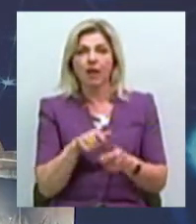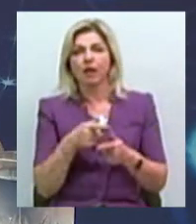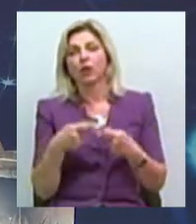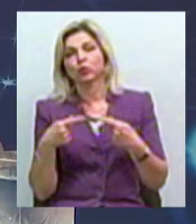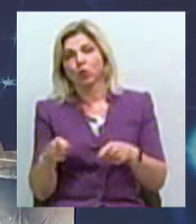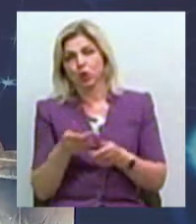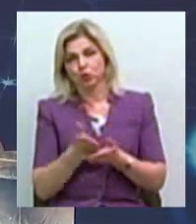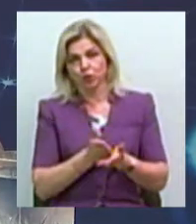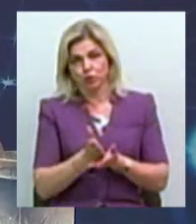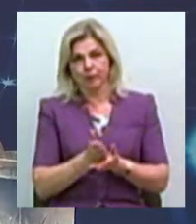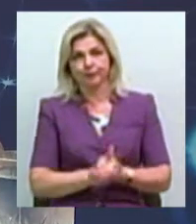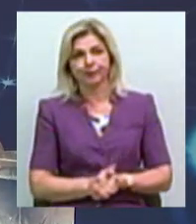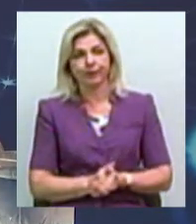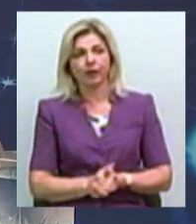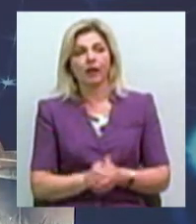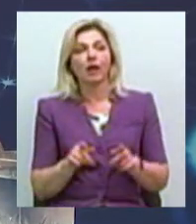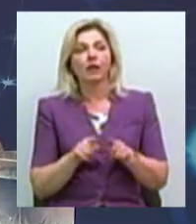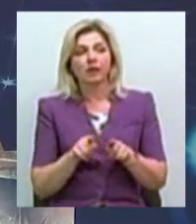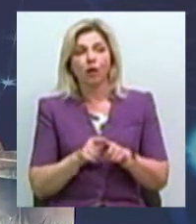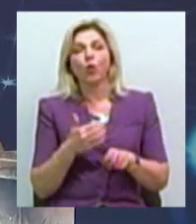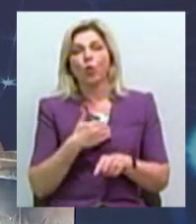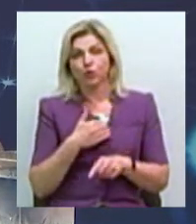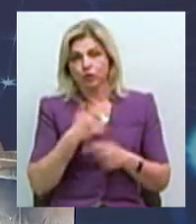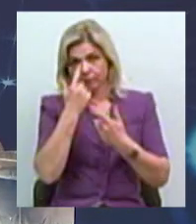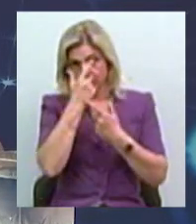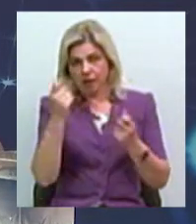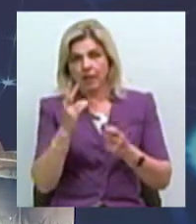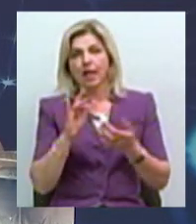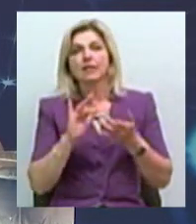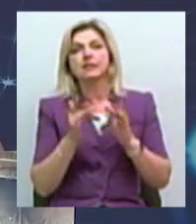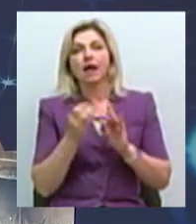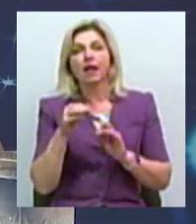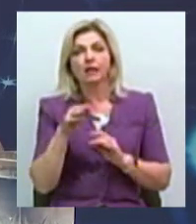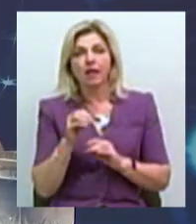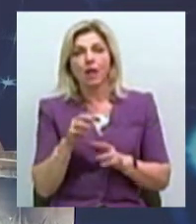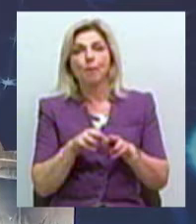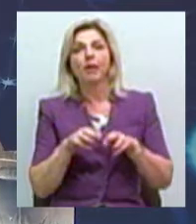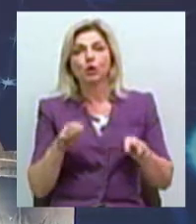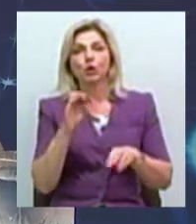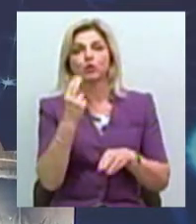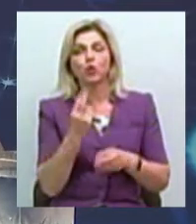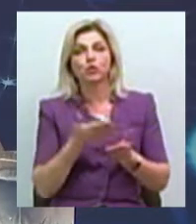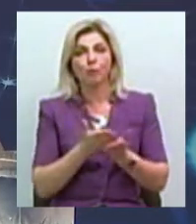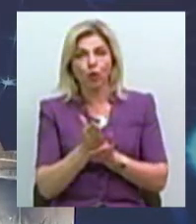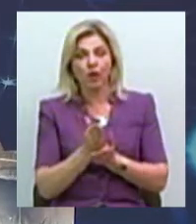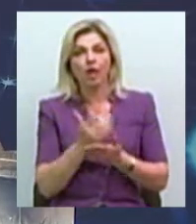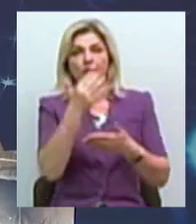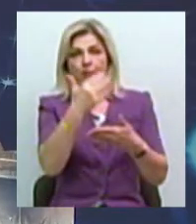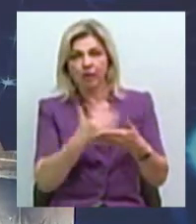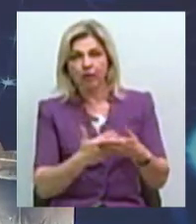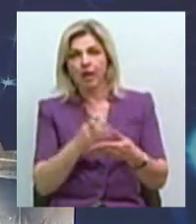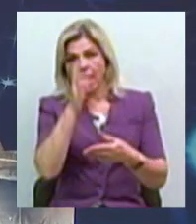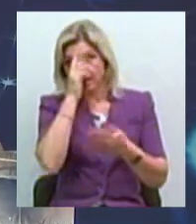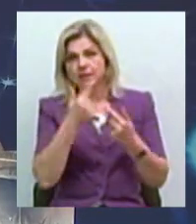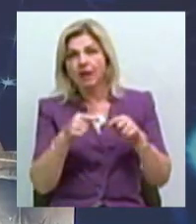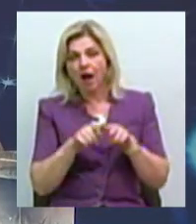або той чи інший посередник. Також хотілося б наголосити, що дійсно на сайті Мінсоцполітики так само є ті країни, де мають право працювати ці компанії.